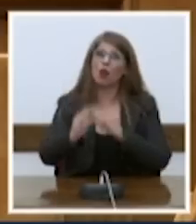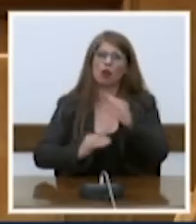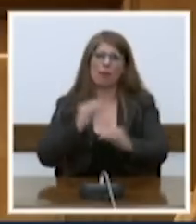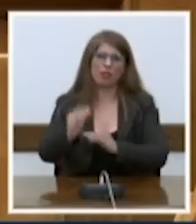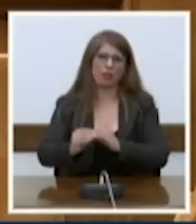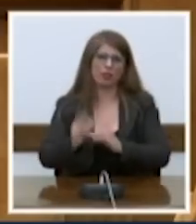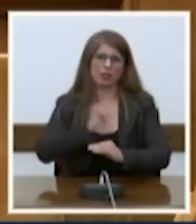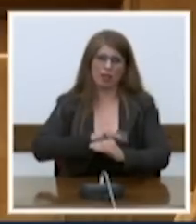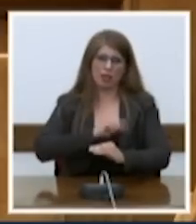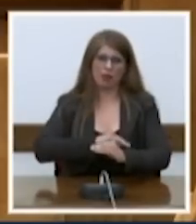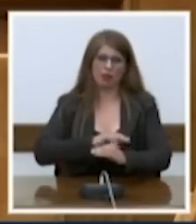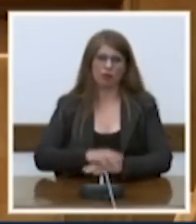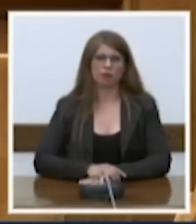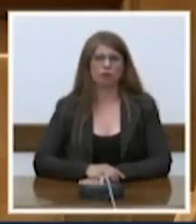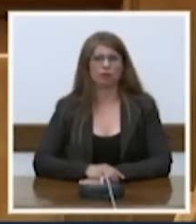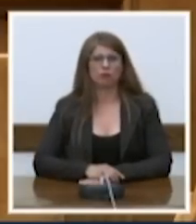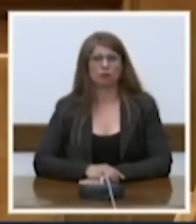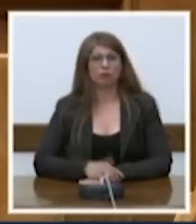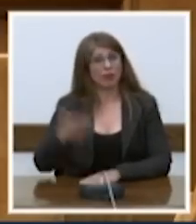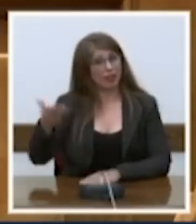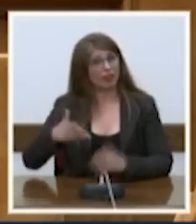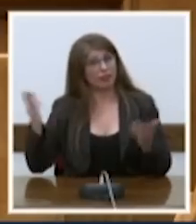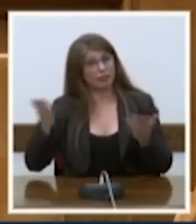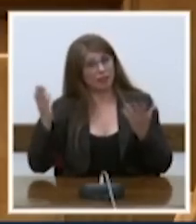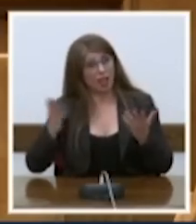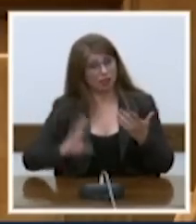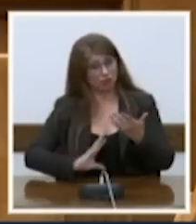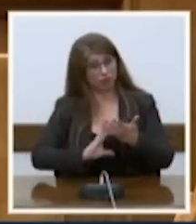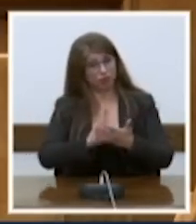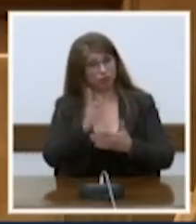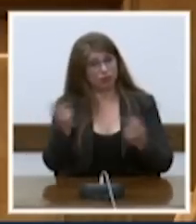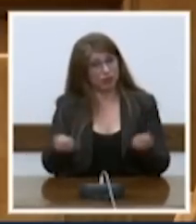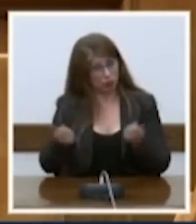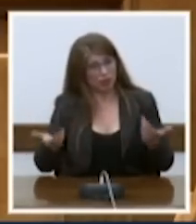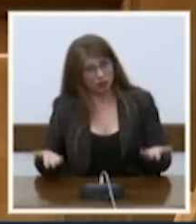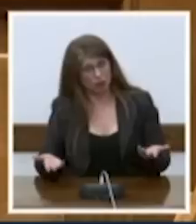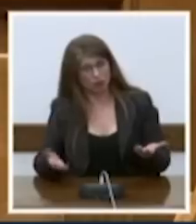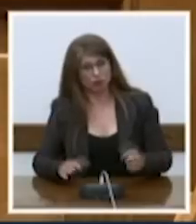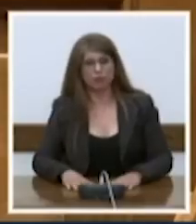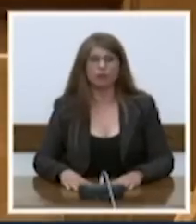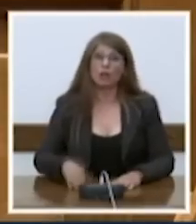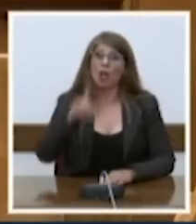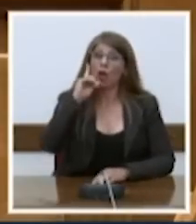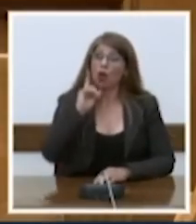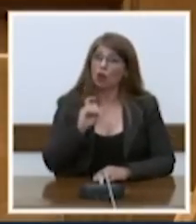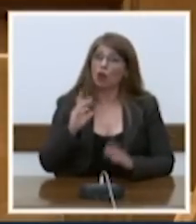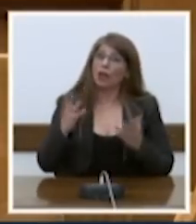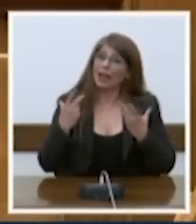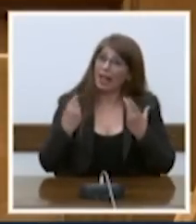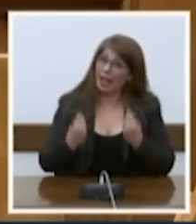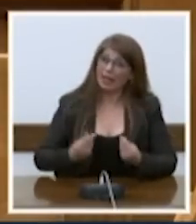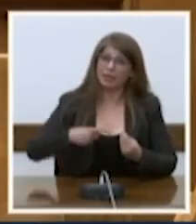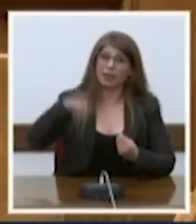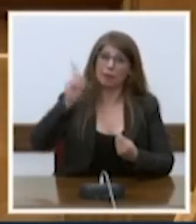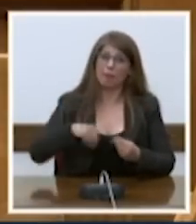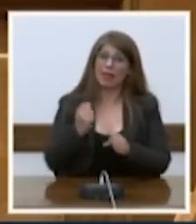και κερδών. Ήρθε τάχα η ευημερία για τους εργαζόμενους. Γνώρισαν καλύτερες μέρες